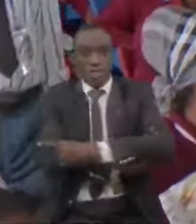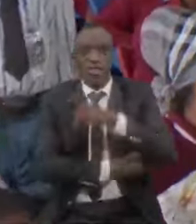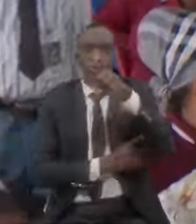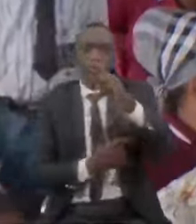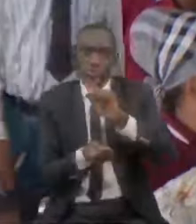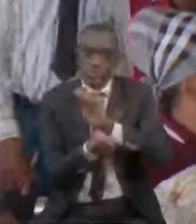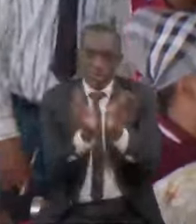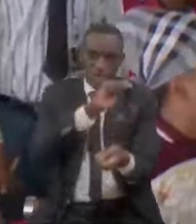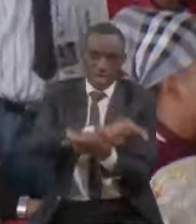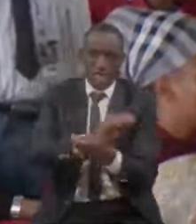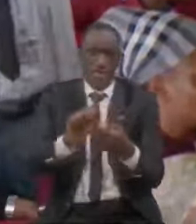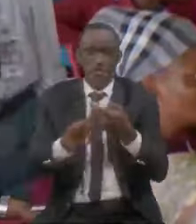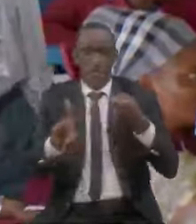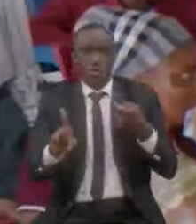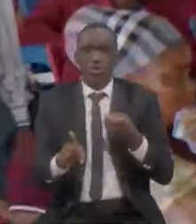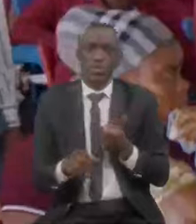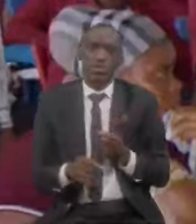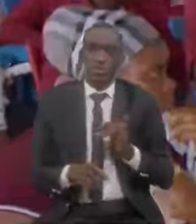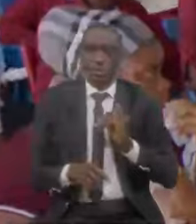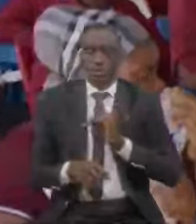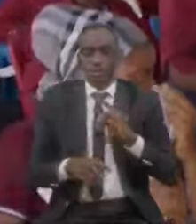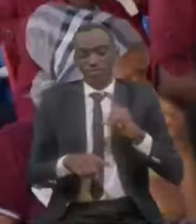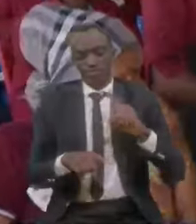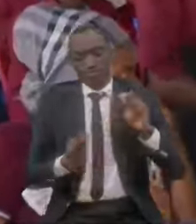que tu changes de je ne peux pas,